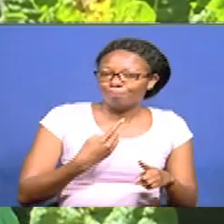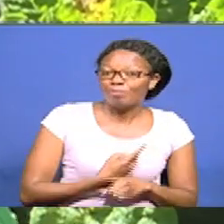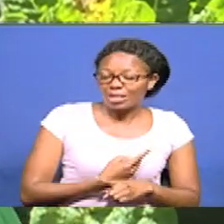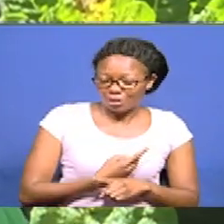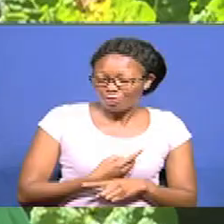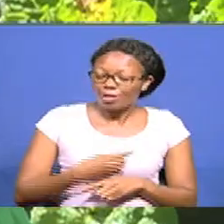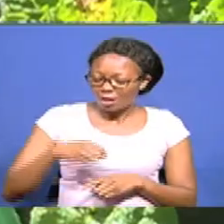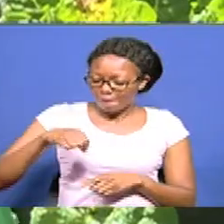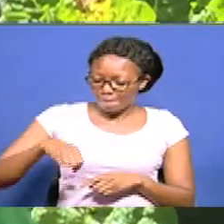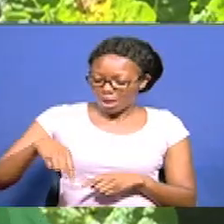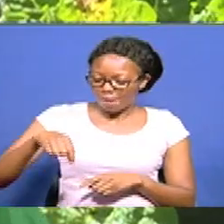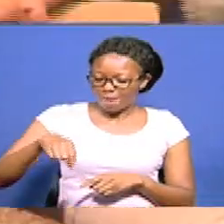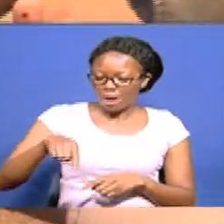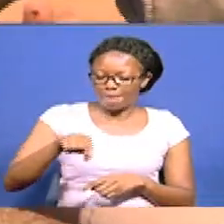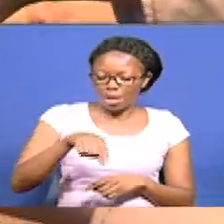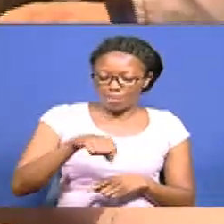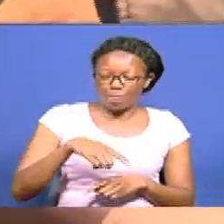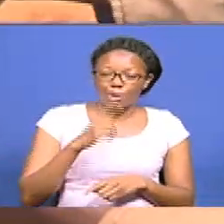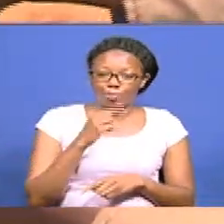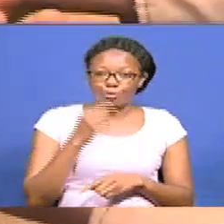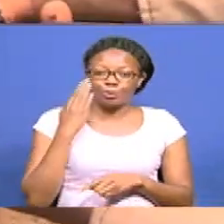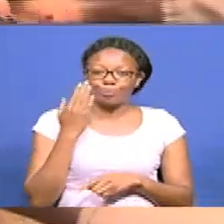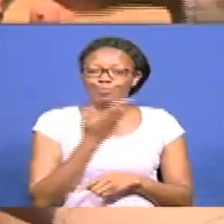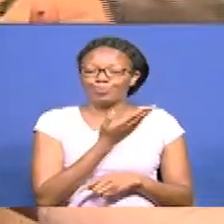unaweka kwa tray, unajaza.